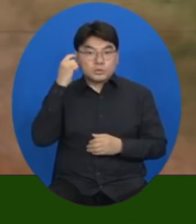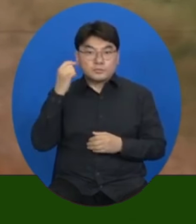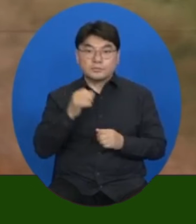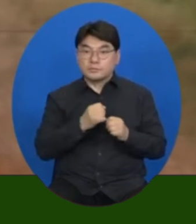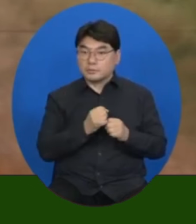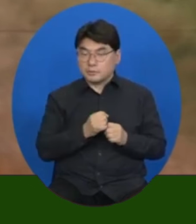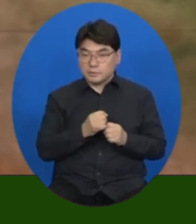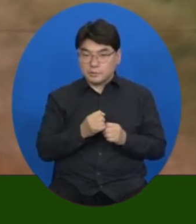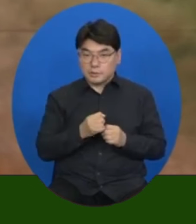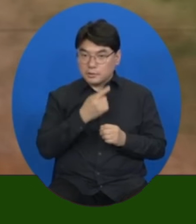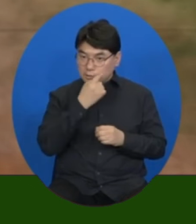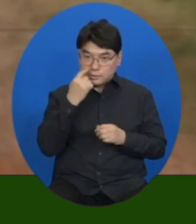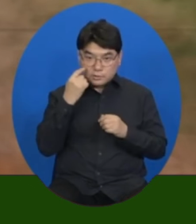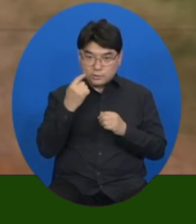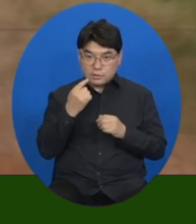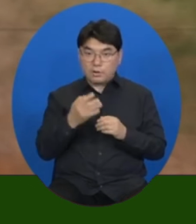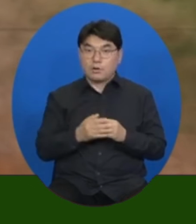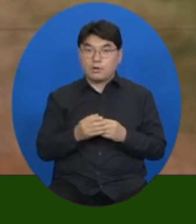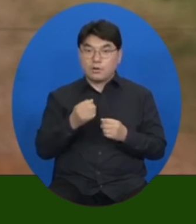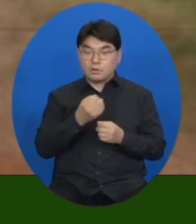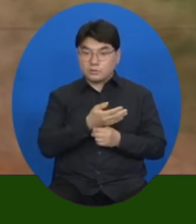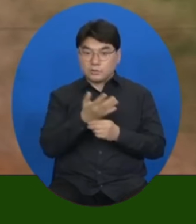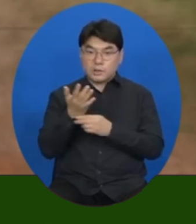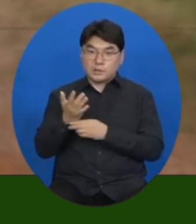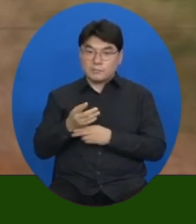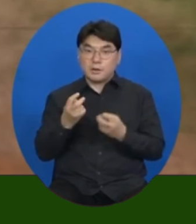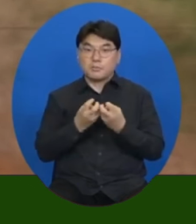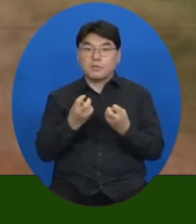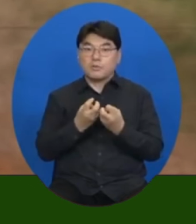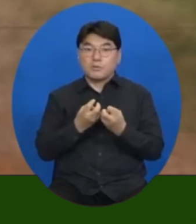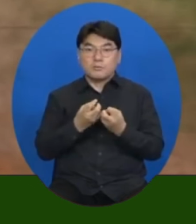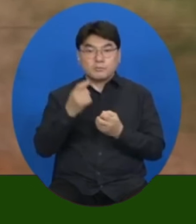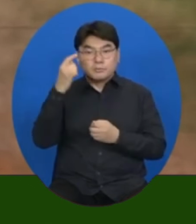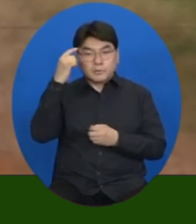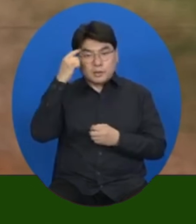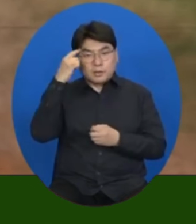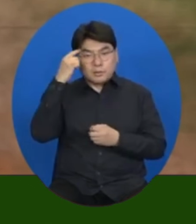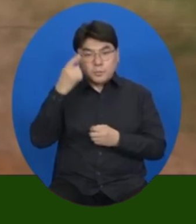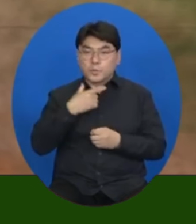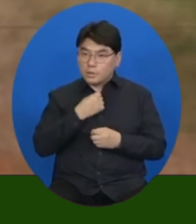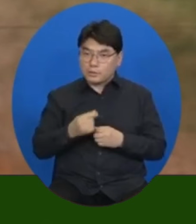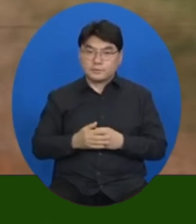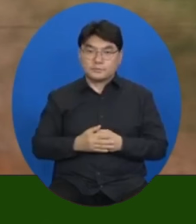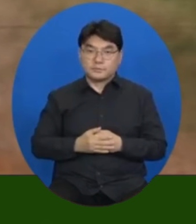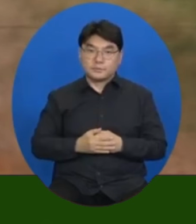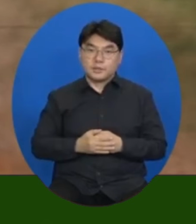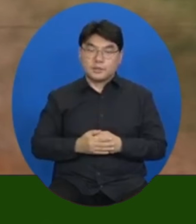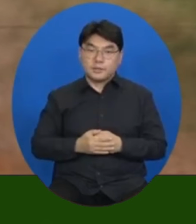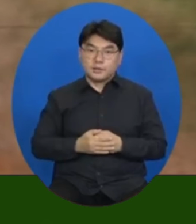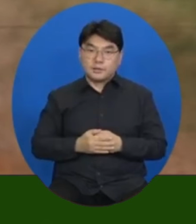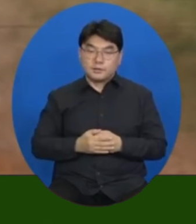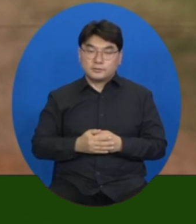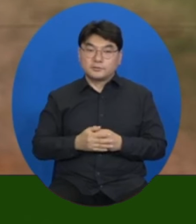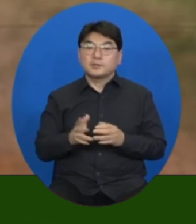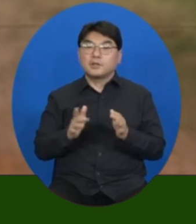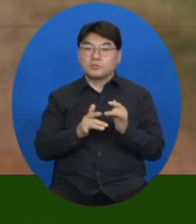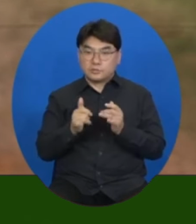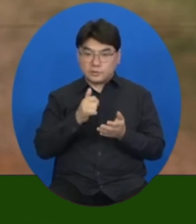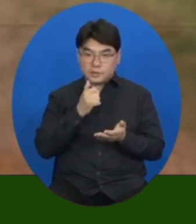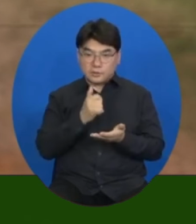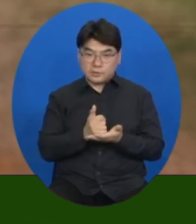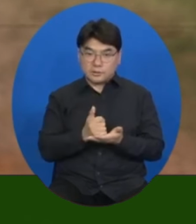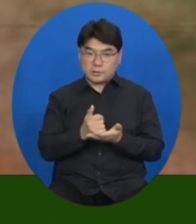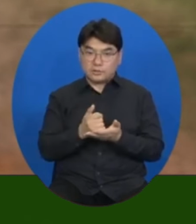될지 그것을 좀 깨닫는 시간 되기를 원합니다 우는 지난주에 살펴본 대로 예수님께서 바로 성령을